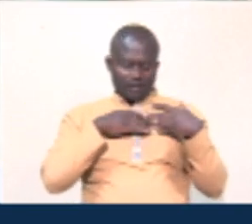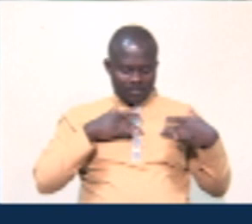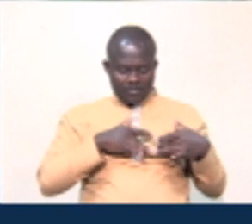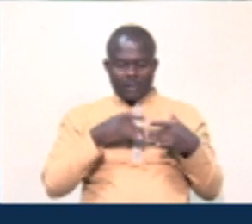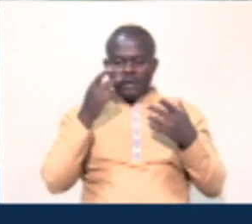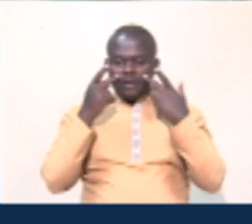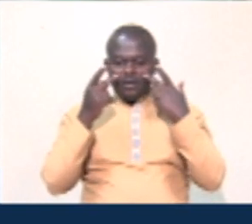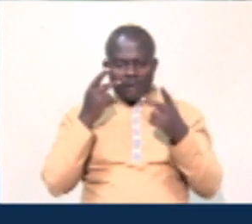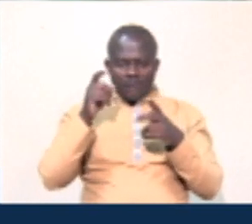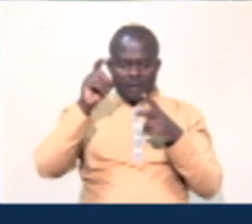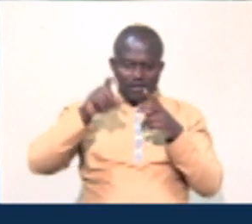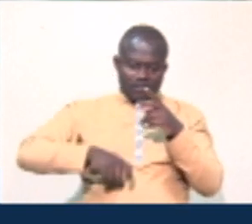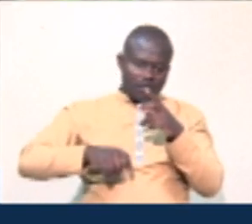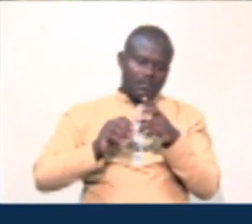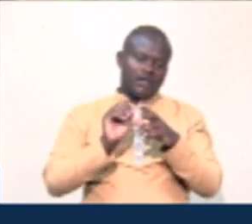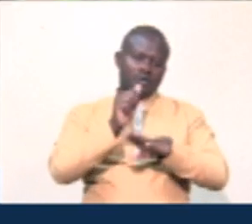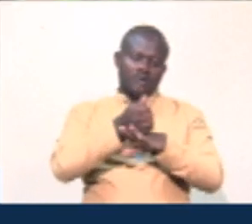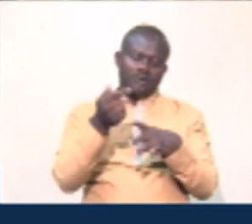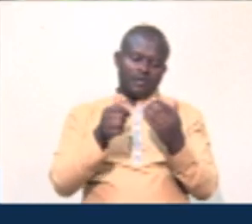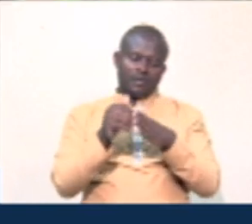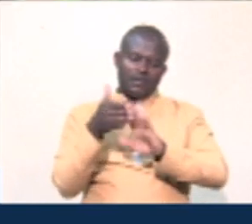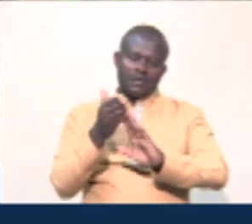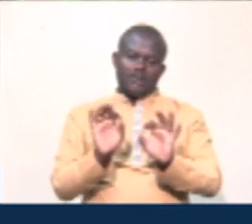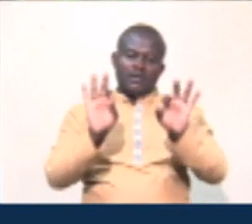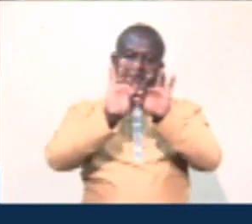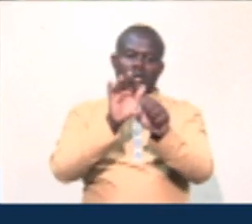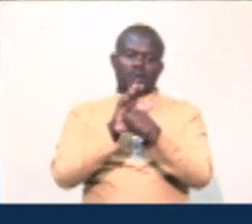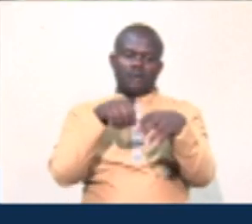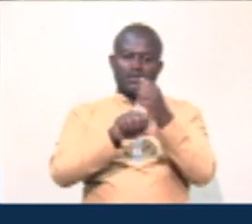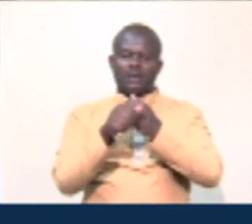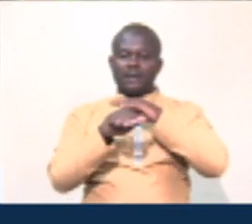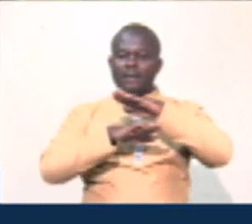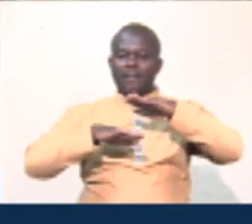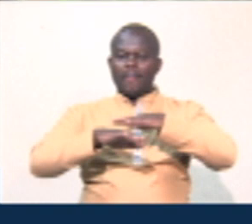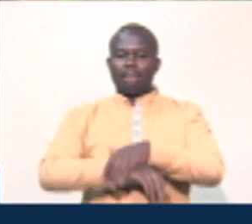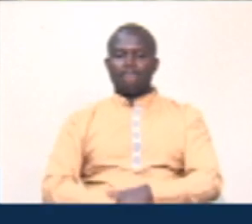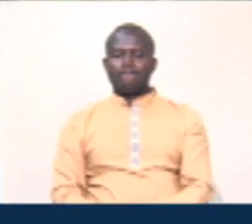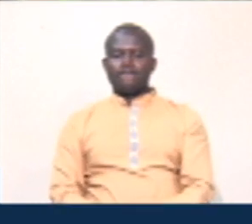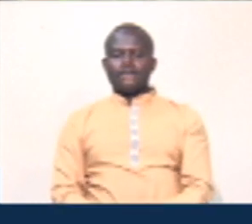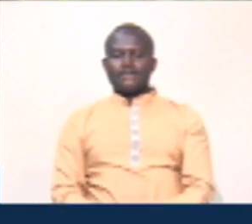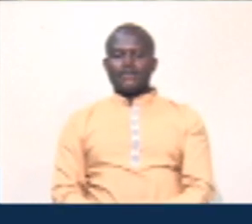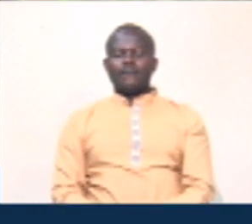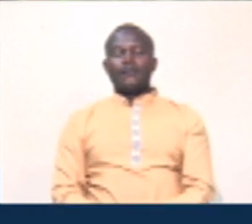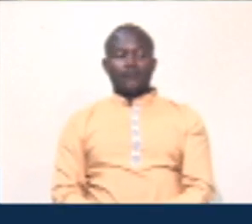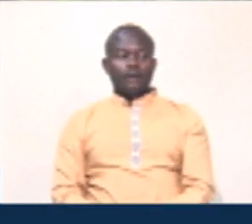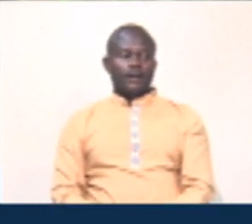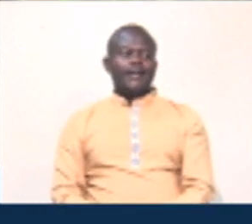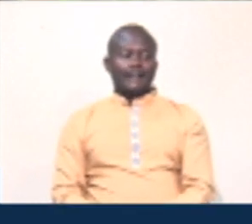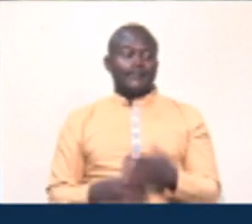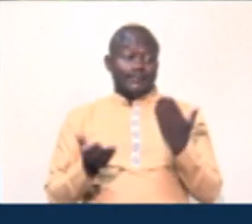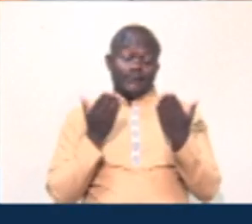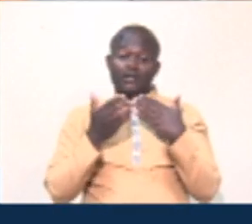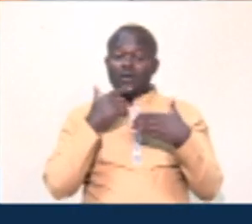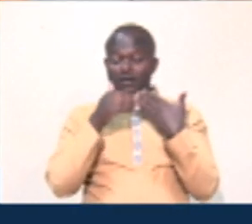yuko gikwiye gushyirwa ku byihutirwa, ku rutonde rw'ibyihutirwa mu bikorwa remezo? Ngira ngo hari umurongo igihugu